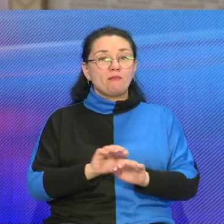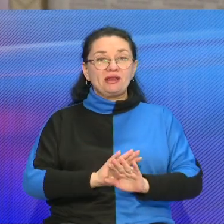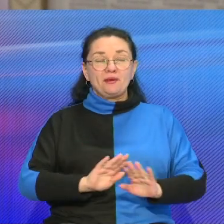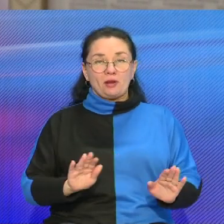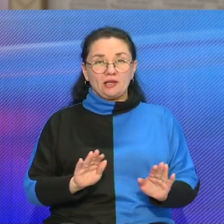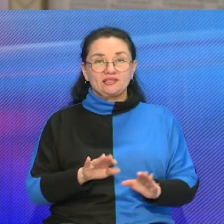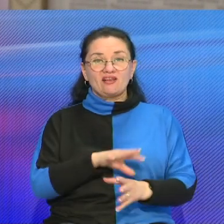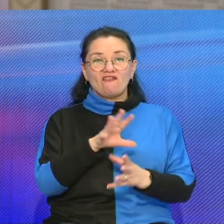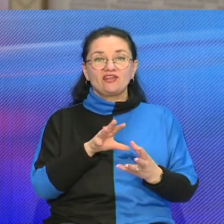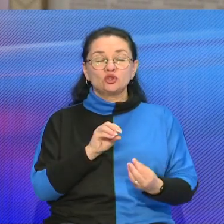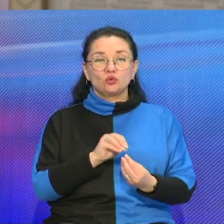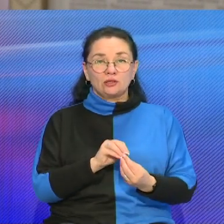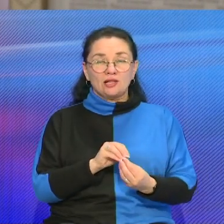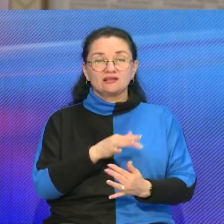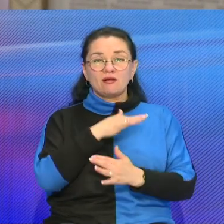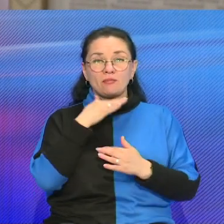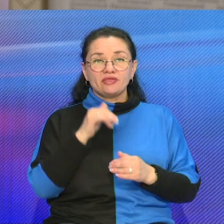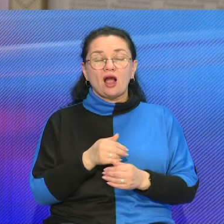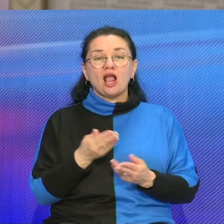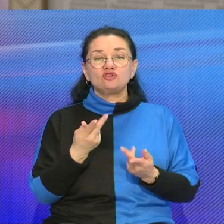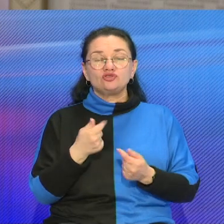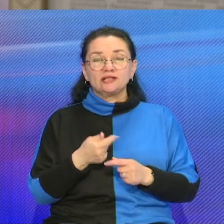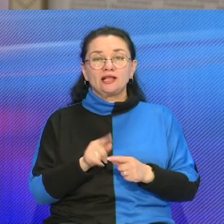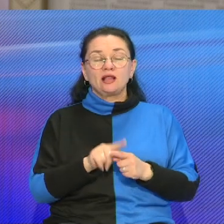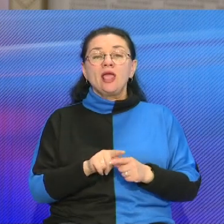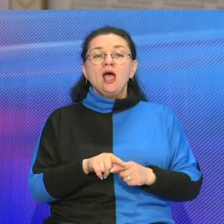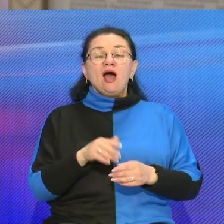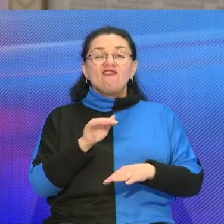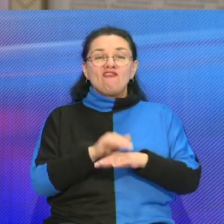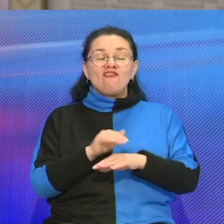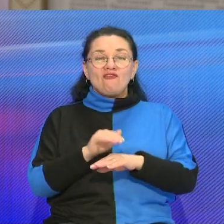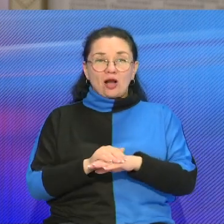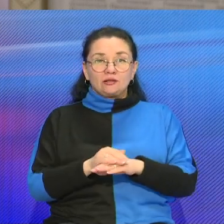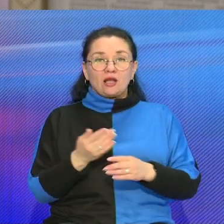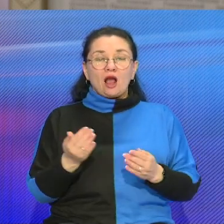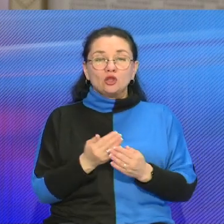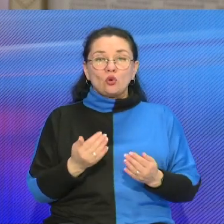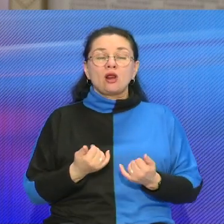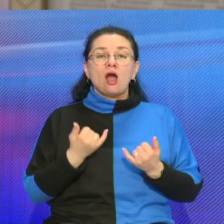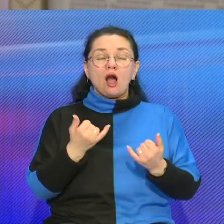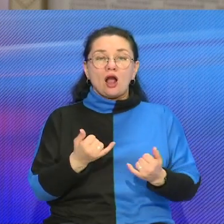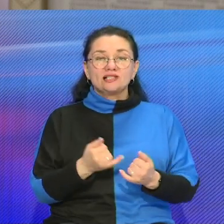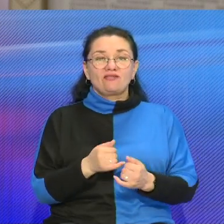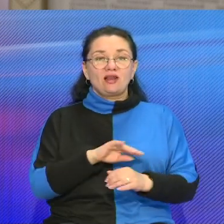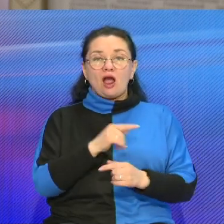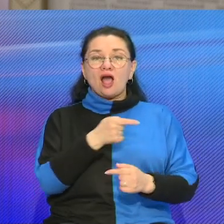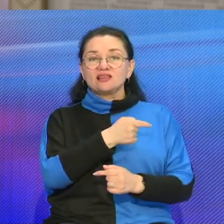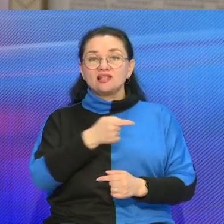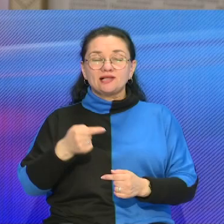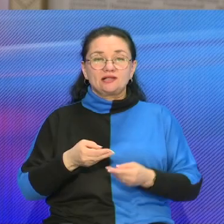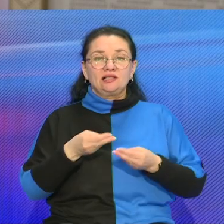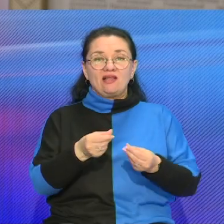результате констатированы многочисленные факты запоздалого реагирования на факторы, оказывающие негативное влияние на